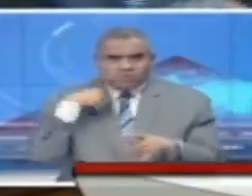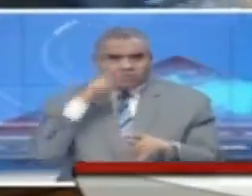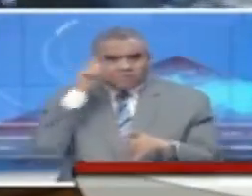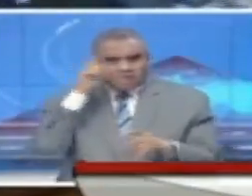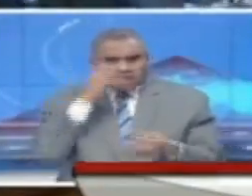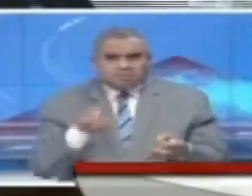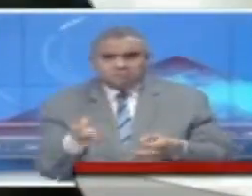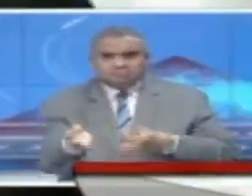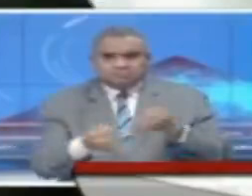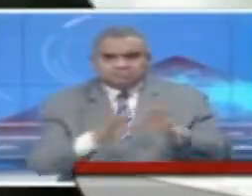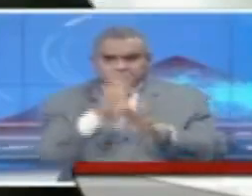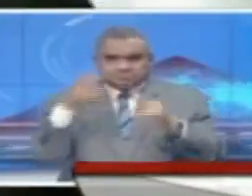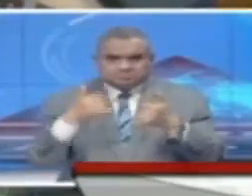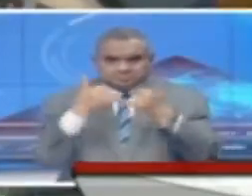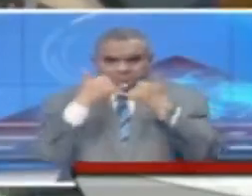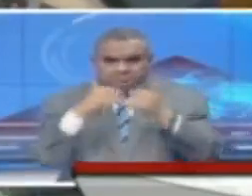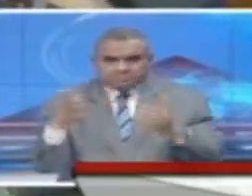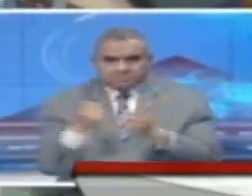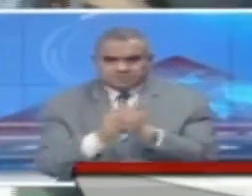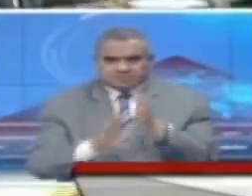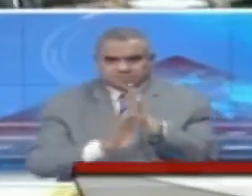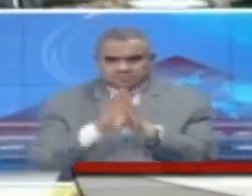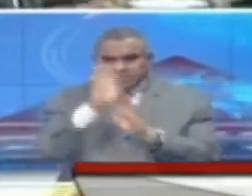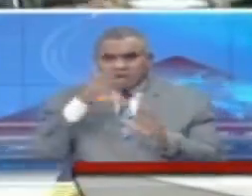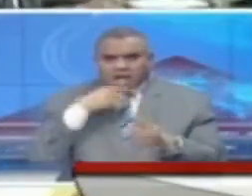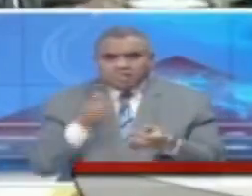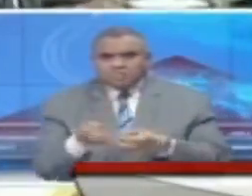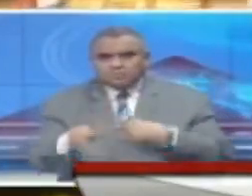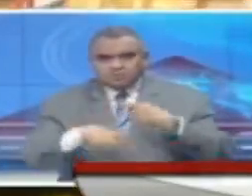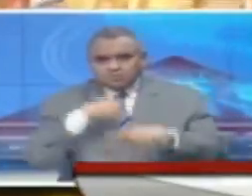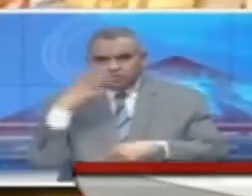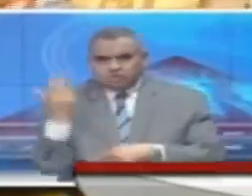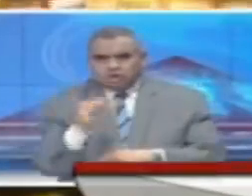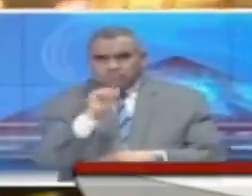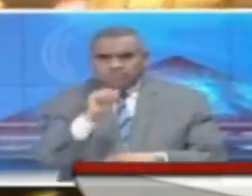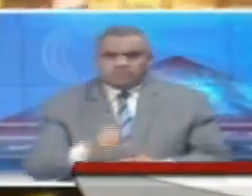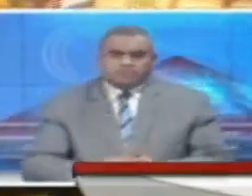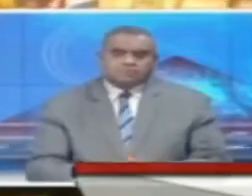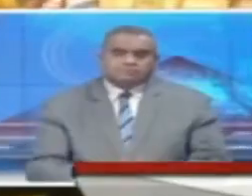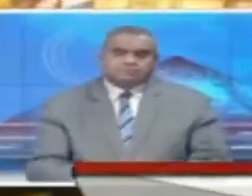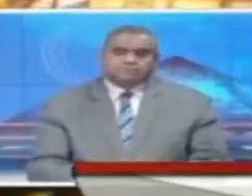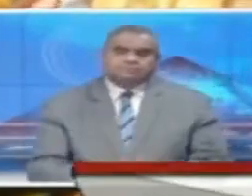الوطن ولا تنتمي لحضارة هذا البلد العريق.